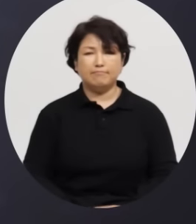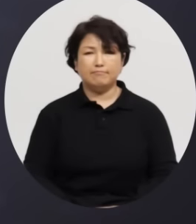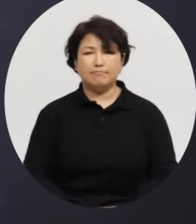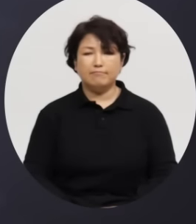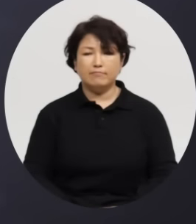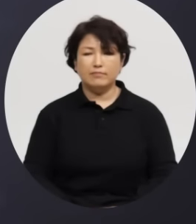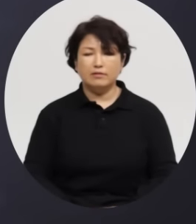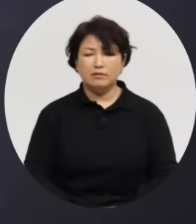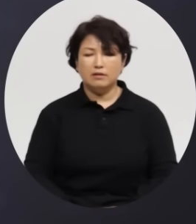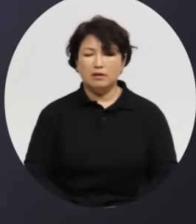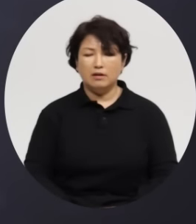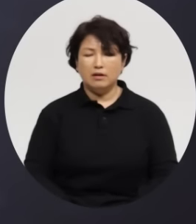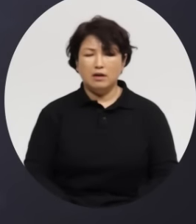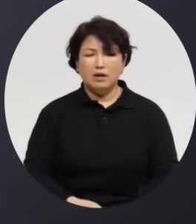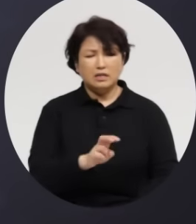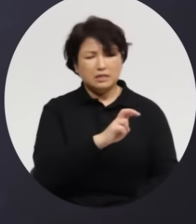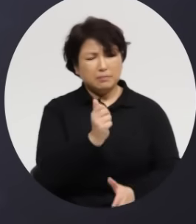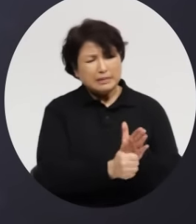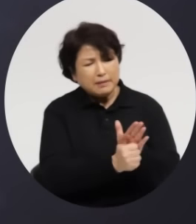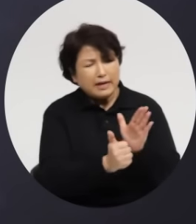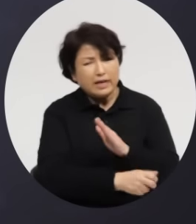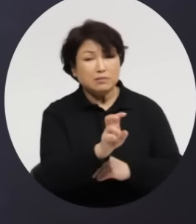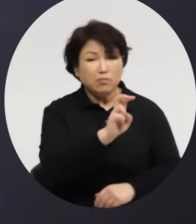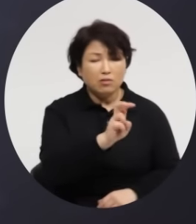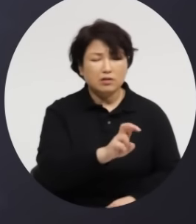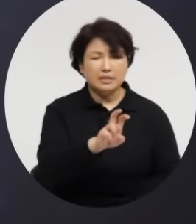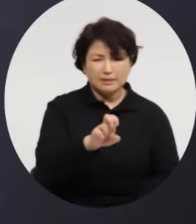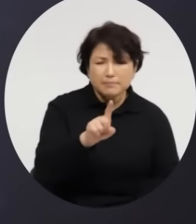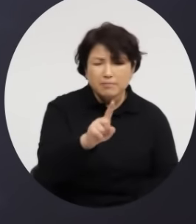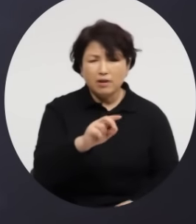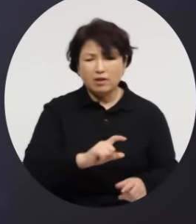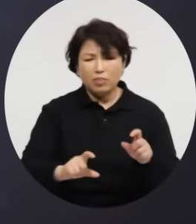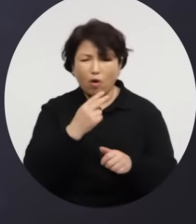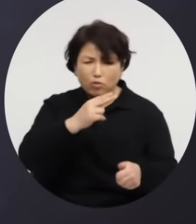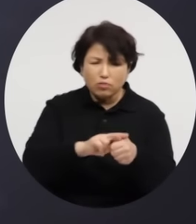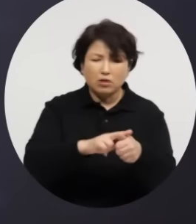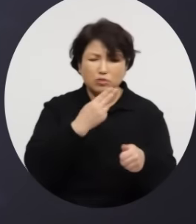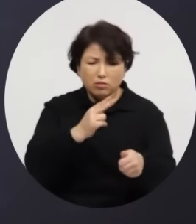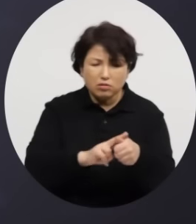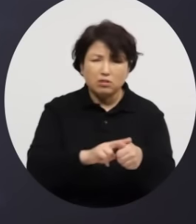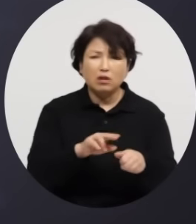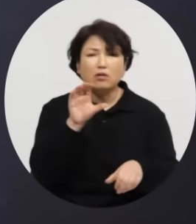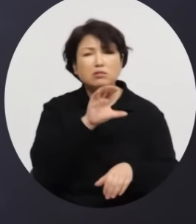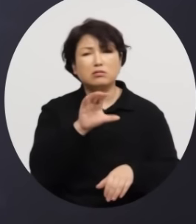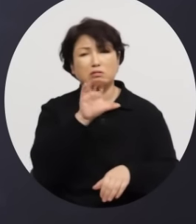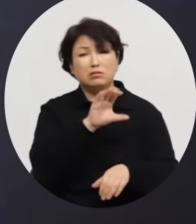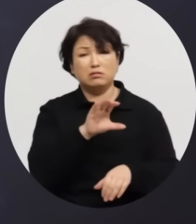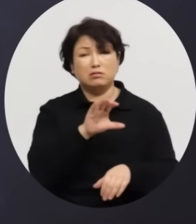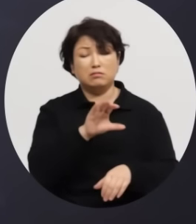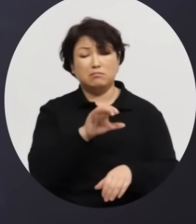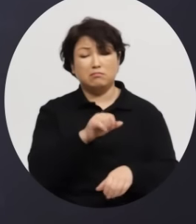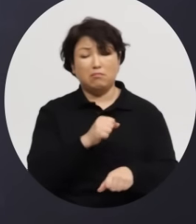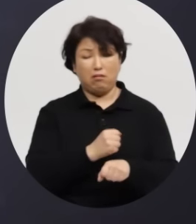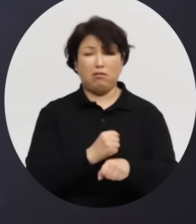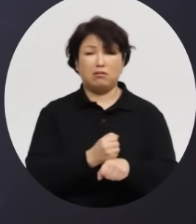근데 20번 안 되면 21번, 30번 안 되면 31번 이렇게 계속 연습을 해야 이게